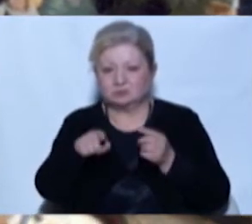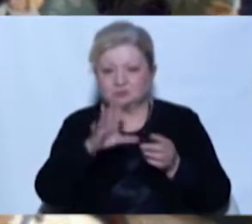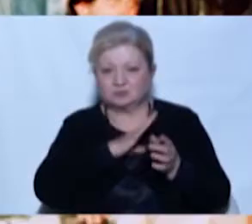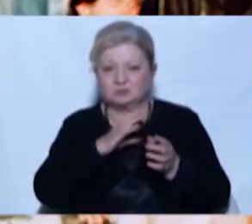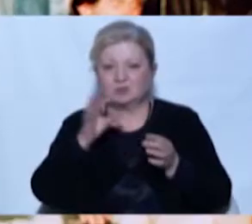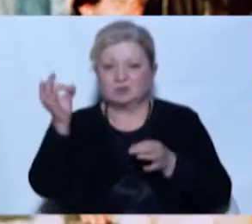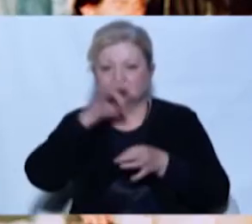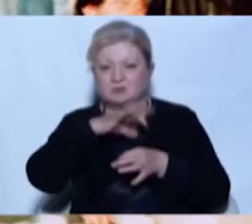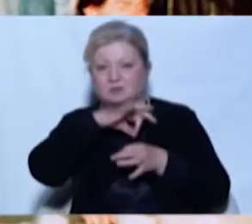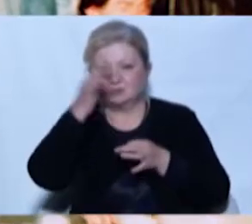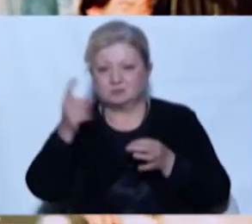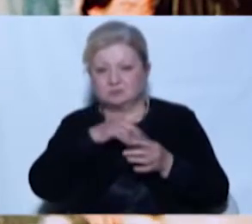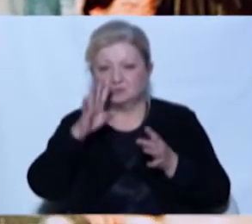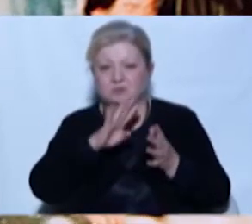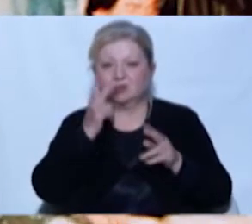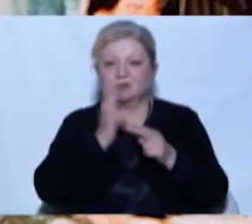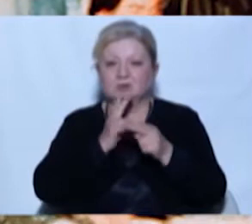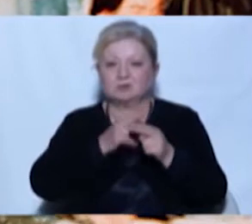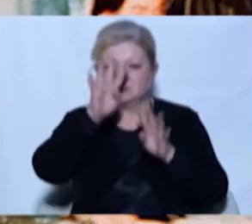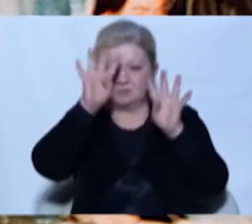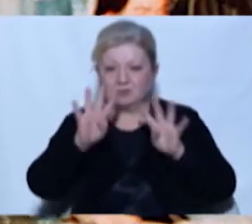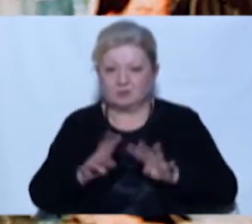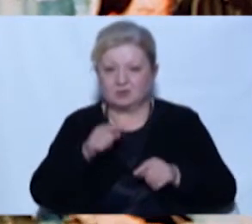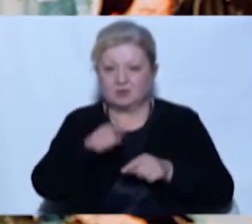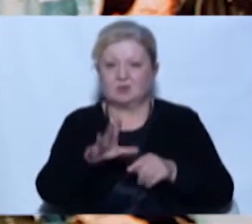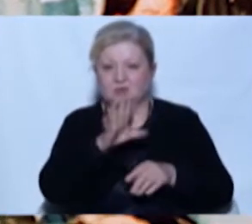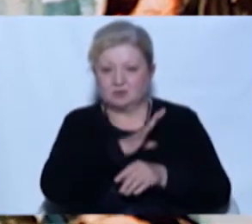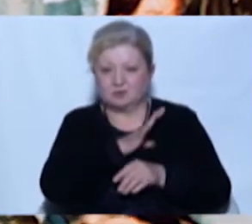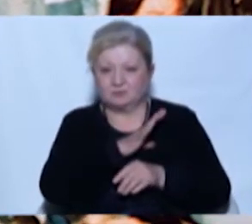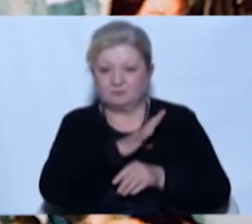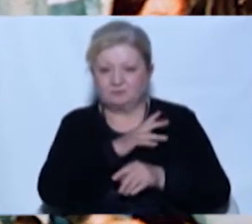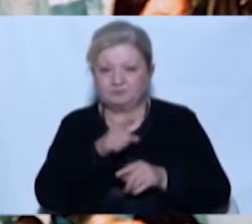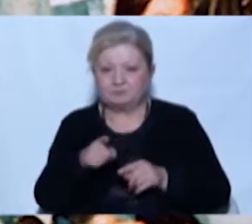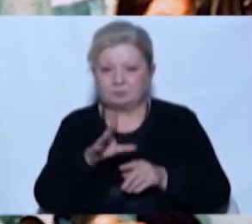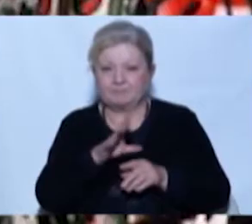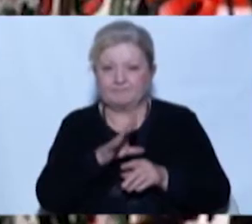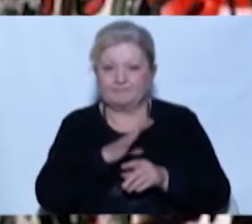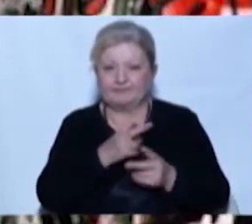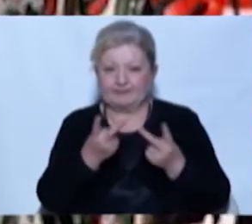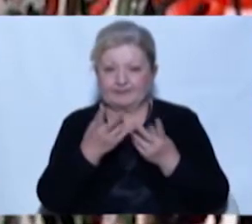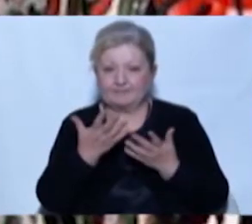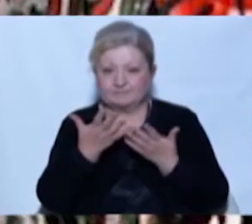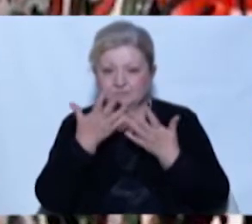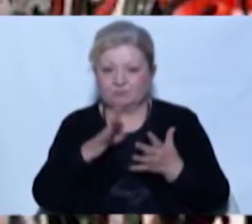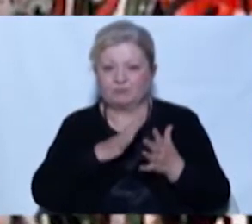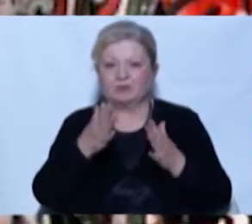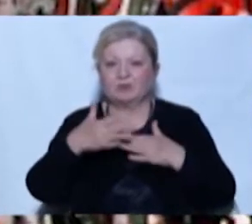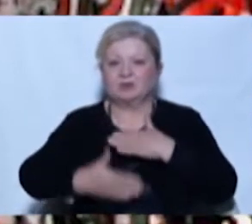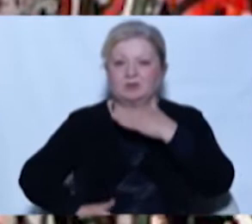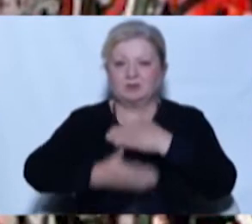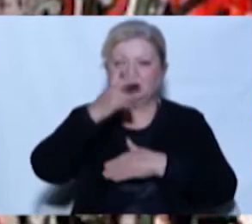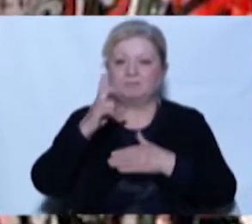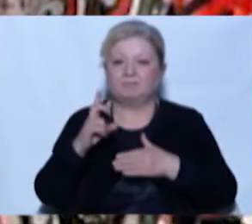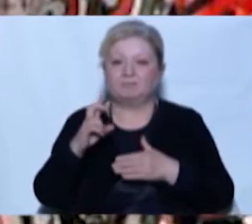შორის რკინის ფარდის ერთ-ერთი ყველაზე აქტიური გამოხატულება, სიმბოლური და პირდაპირი გამოხატულებაც ბერლინის კედელი